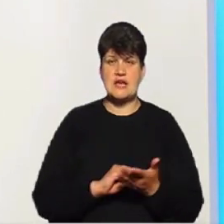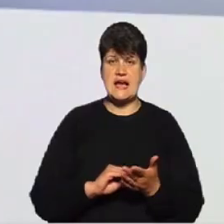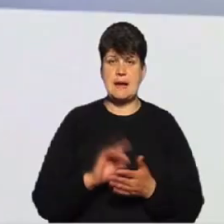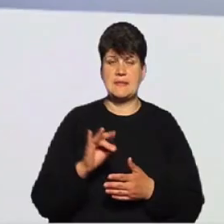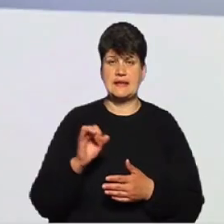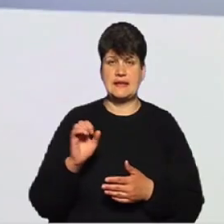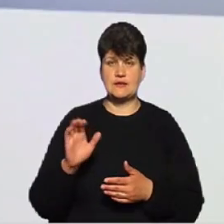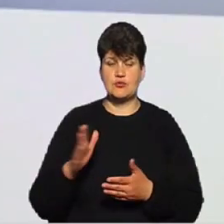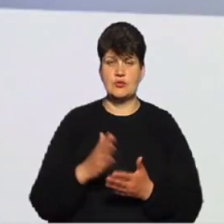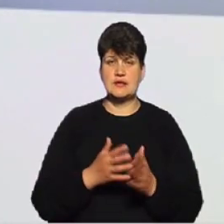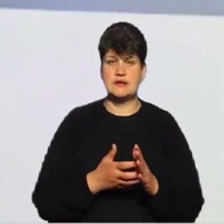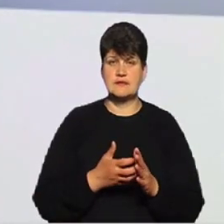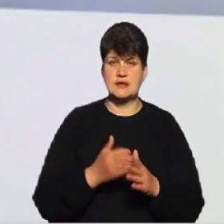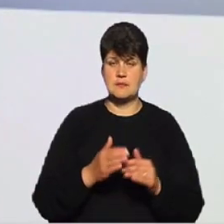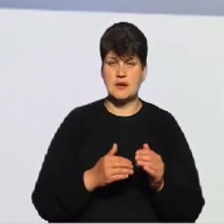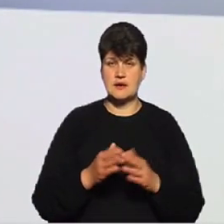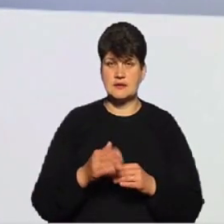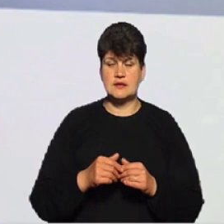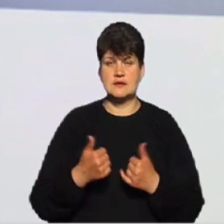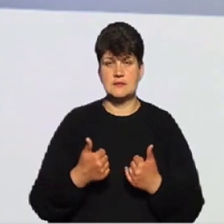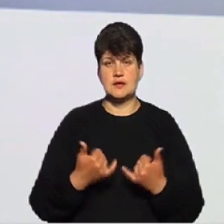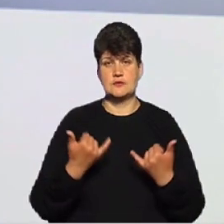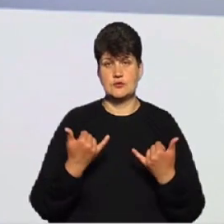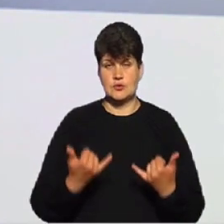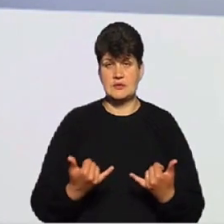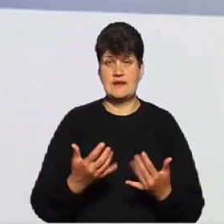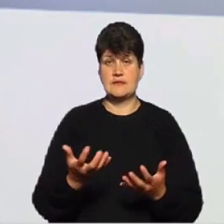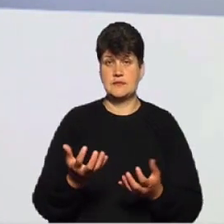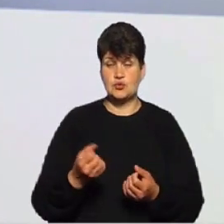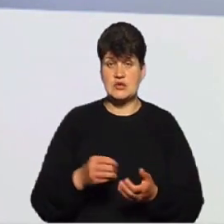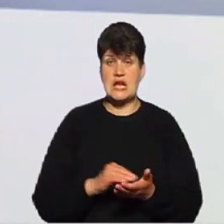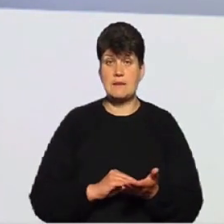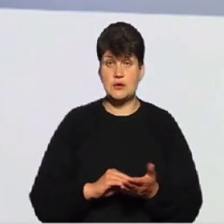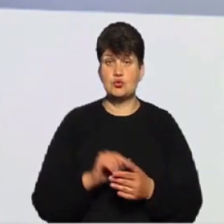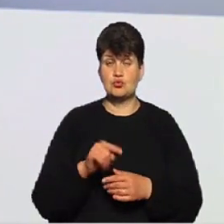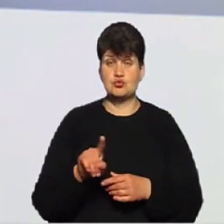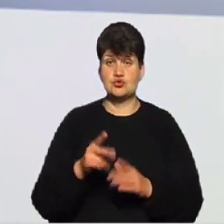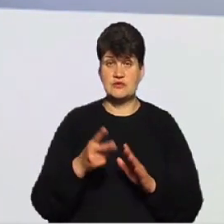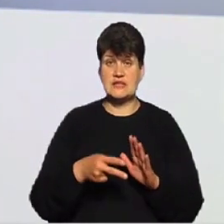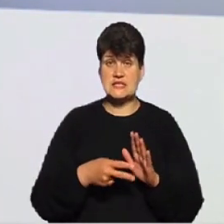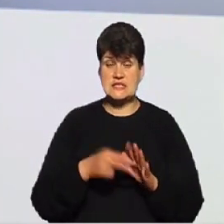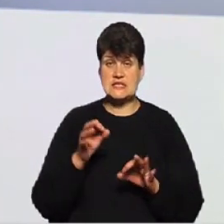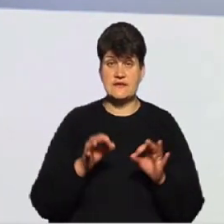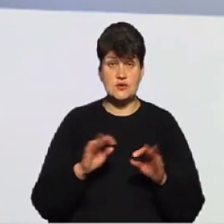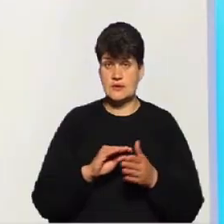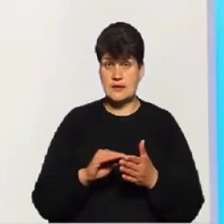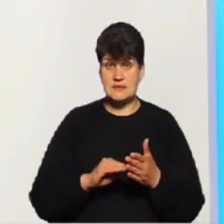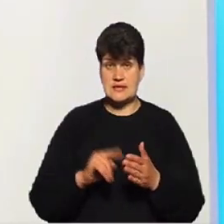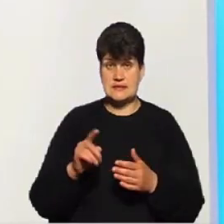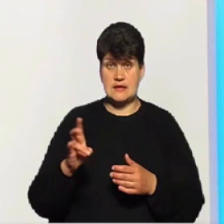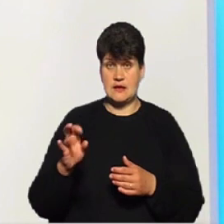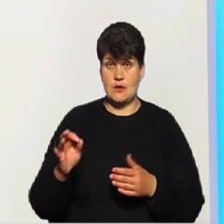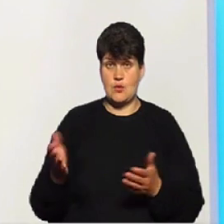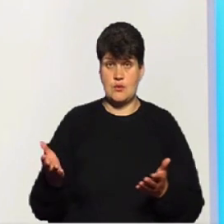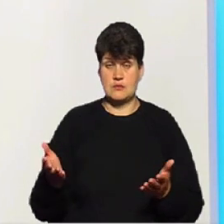такої практики. А то, бачите, да, гарна тепер фраза, от ви сказали, наймають репетиторів, то тому, що 27% не здали просто те саме ЗНО з